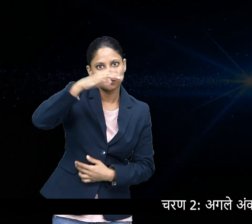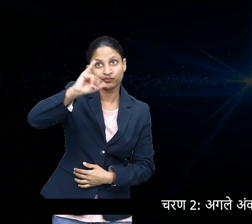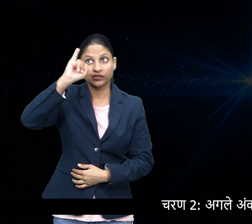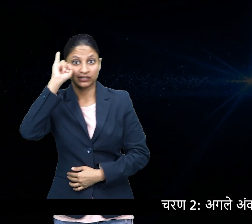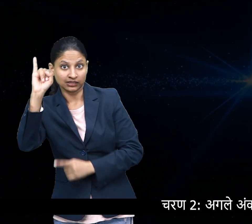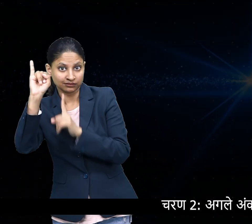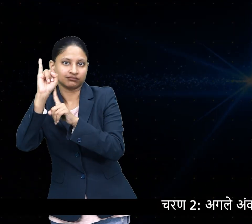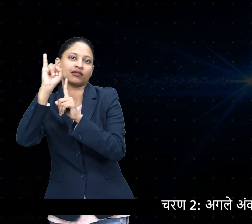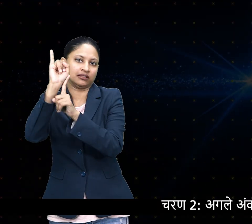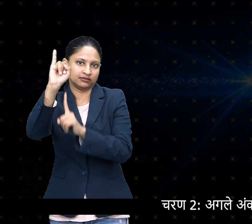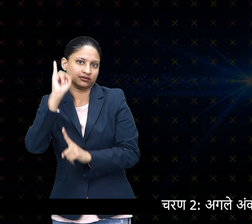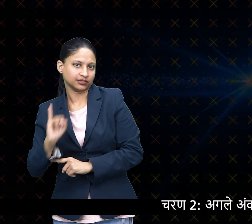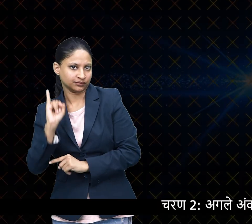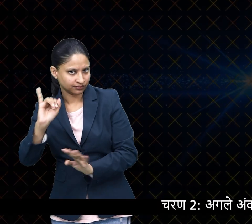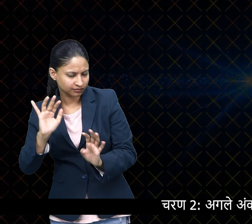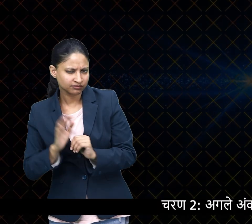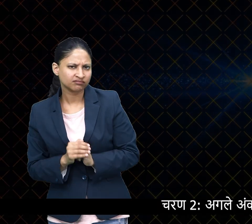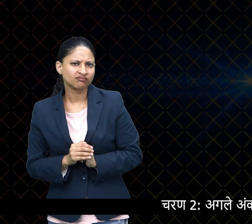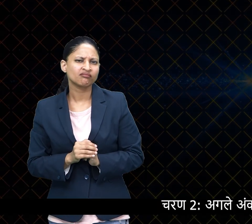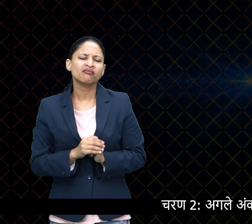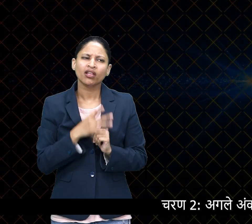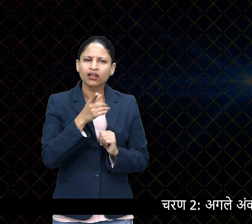चरण 2, अगले अंक 6 को नीचे लाए।